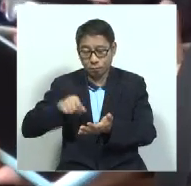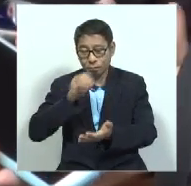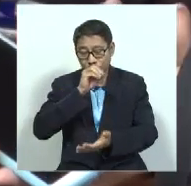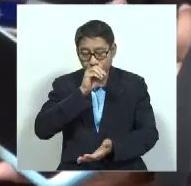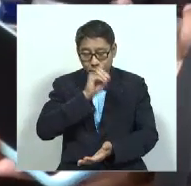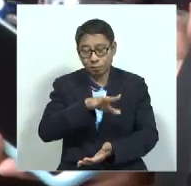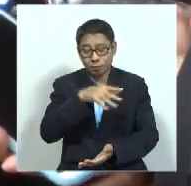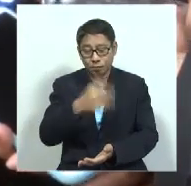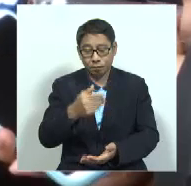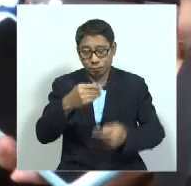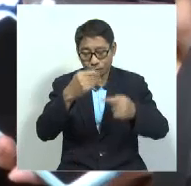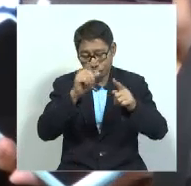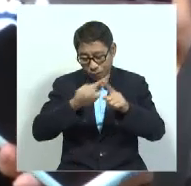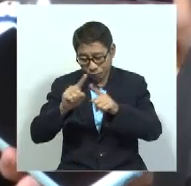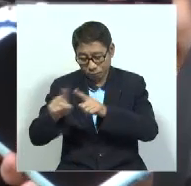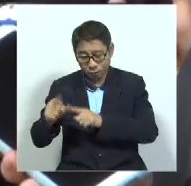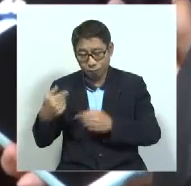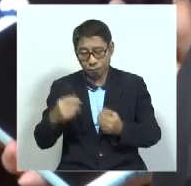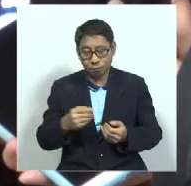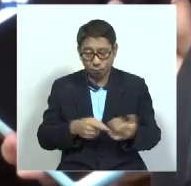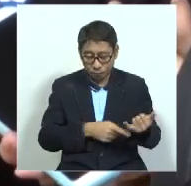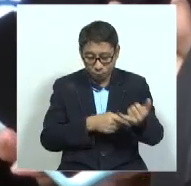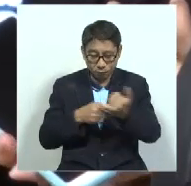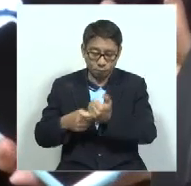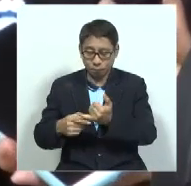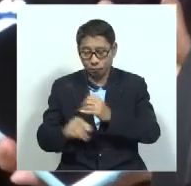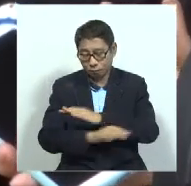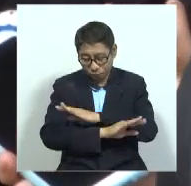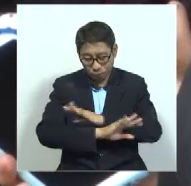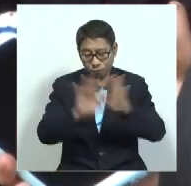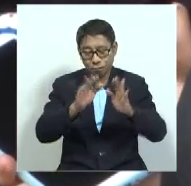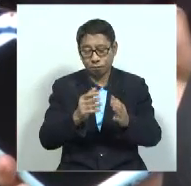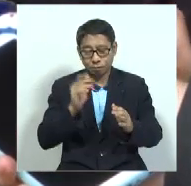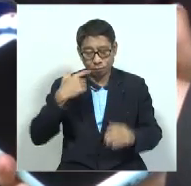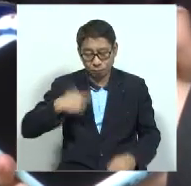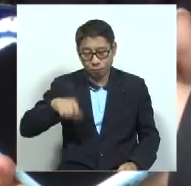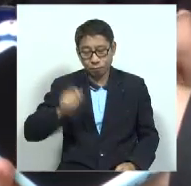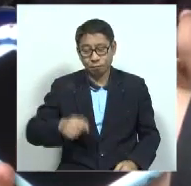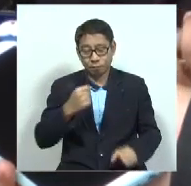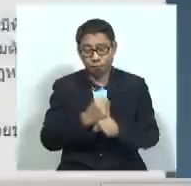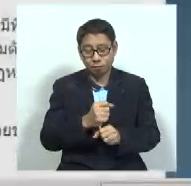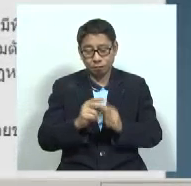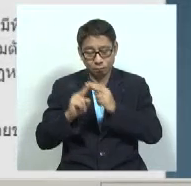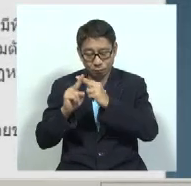งซึ่งก็สั่งมาแล้วหลายคดีแล้วสั่งส่งตัวบ้างสั่งไม่ส่งตัวบ้างก็เป็นเรื่องของศาล